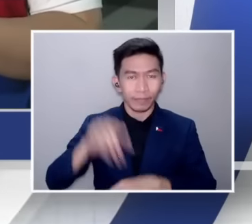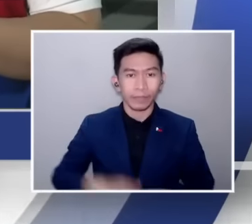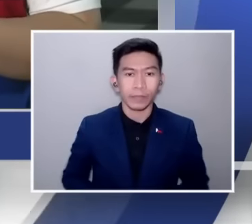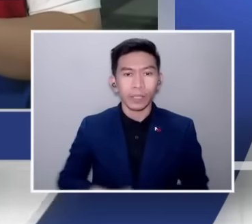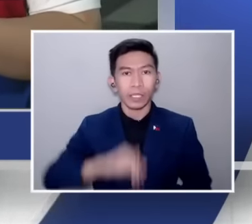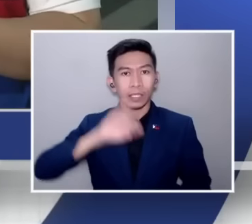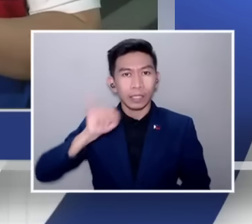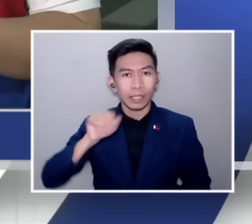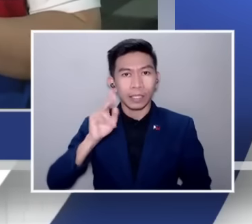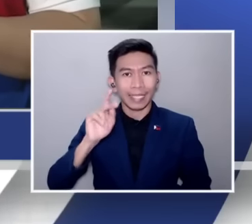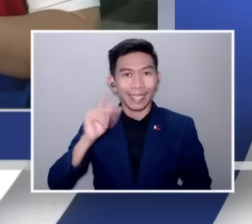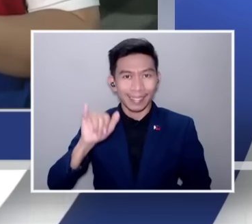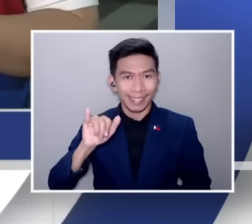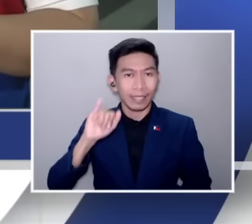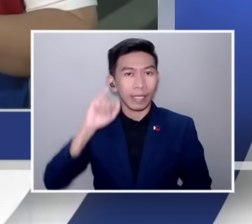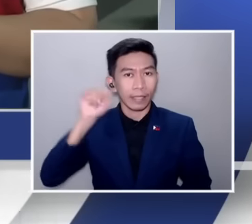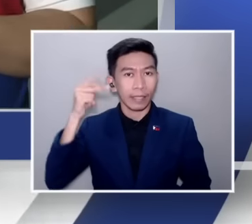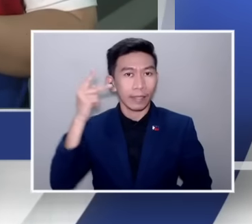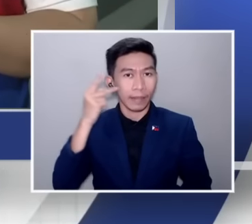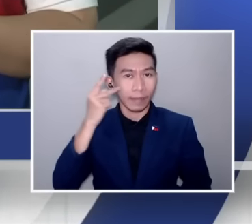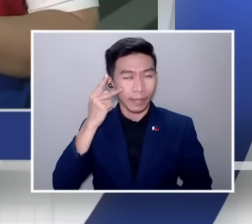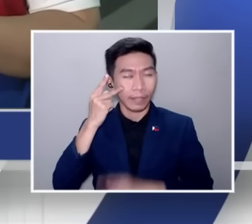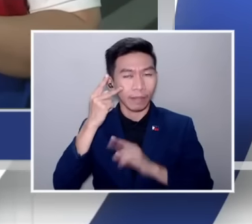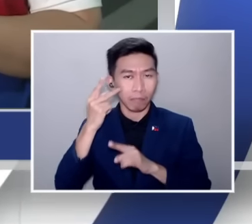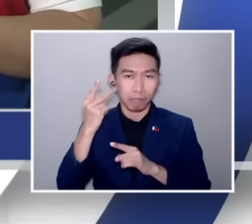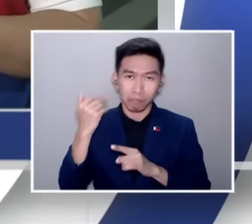ngayon sa eskwelahan?